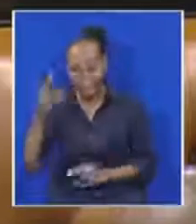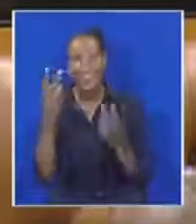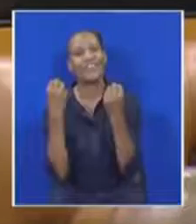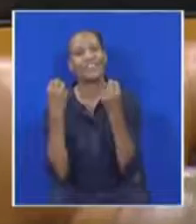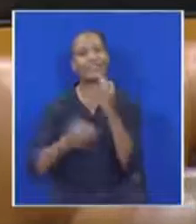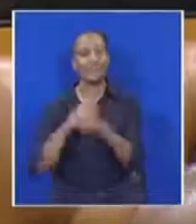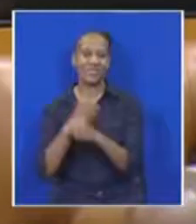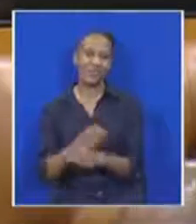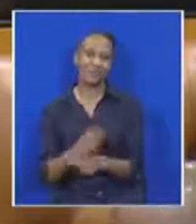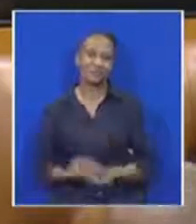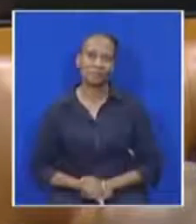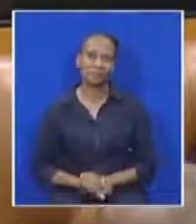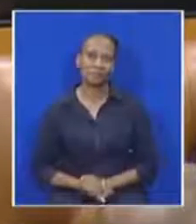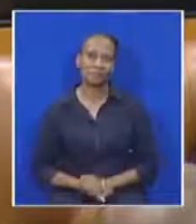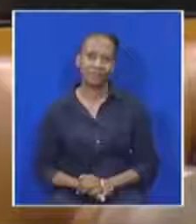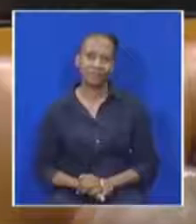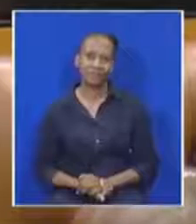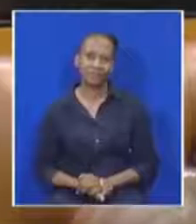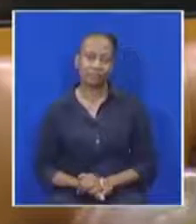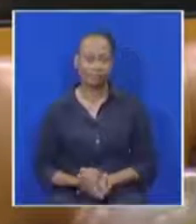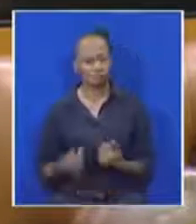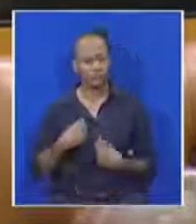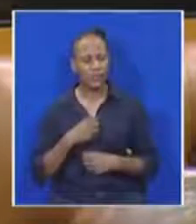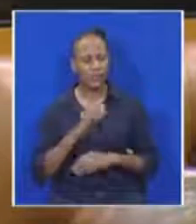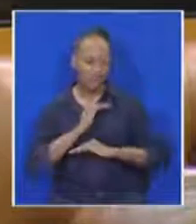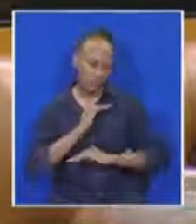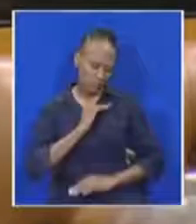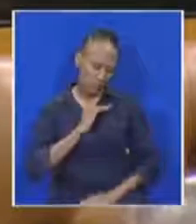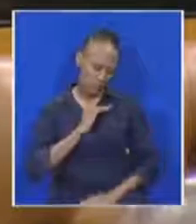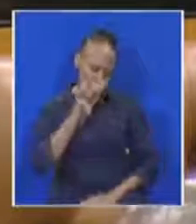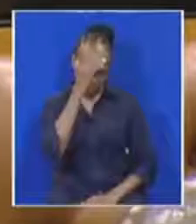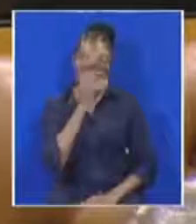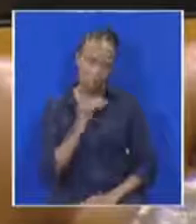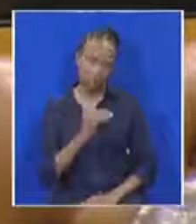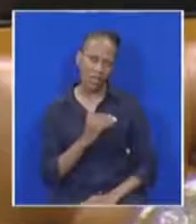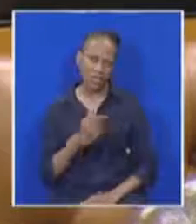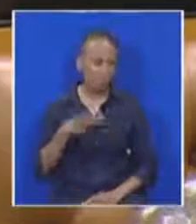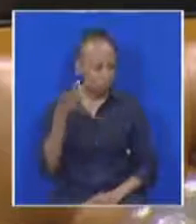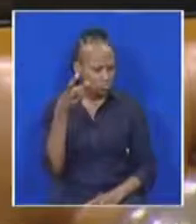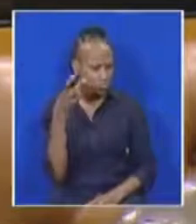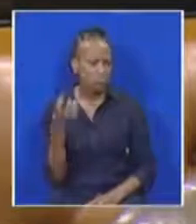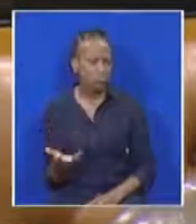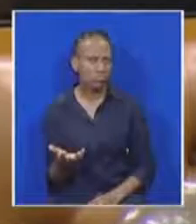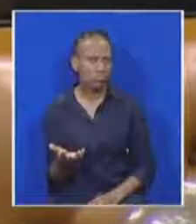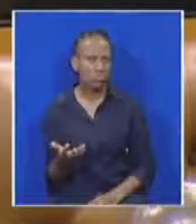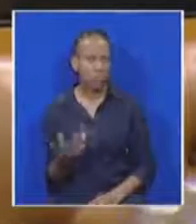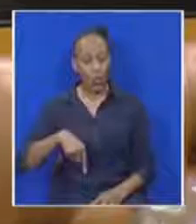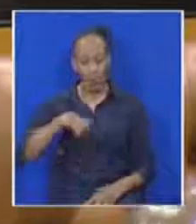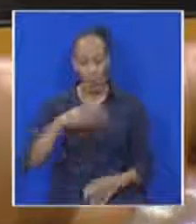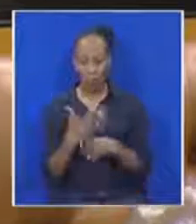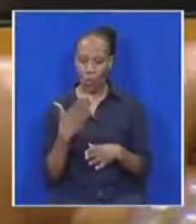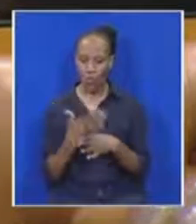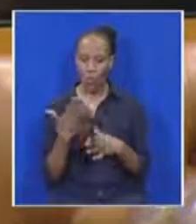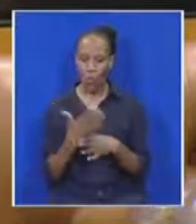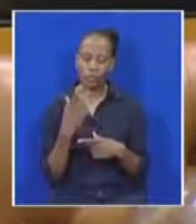kunento ebuhlungu la kufuke kuthiwa la njoba sila sizosebenzela abantu base South Africa